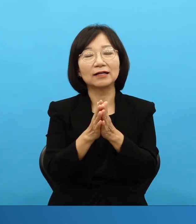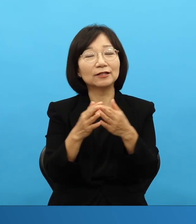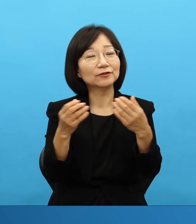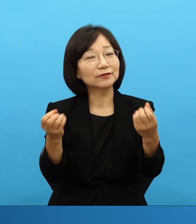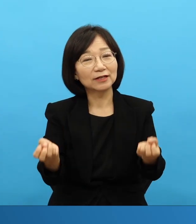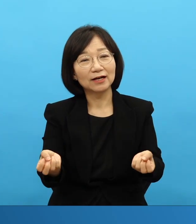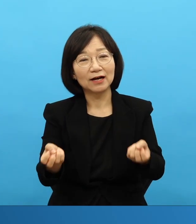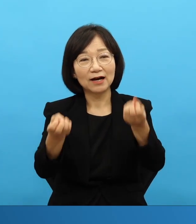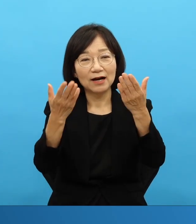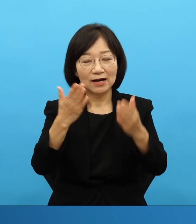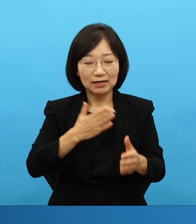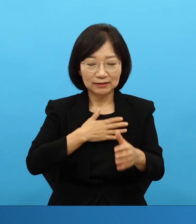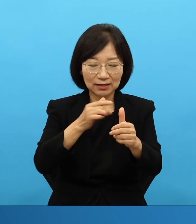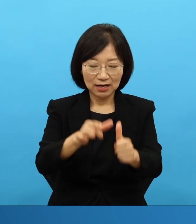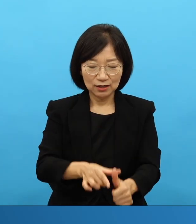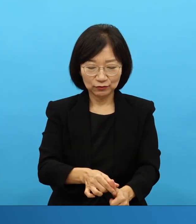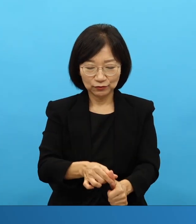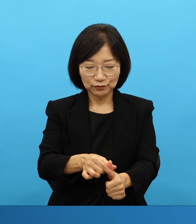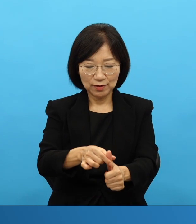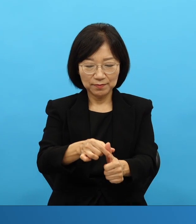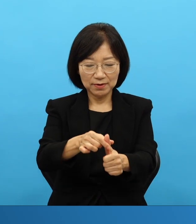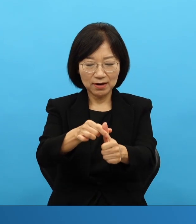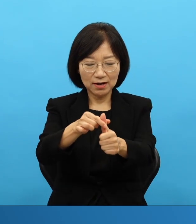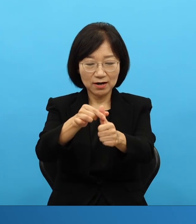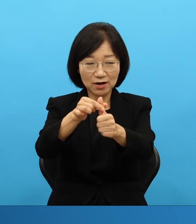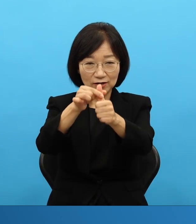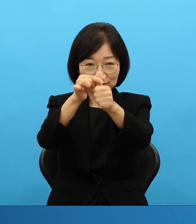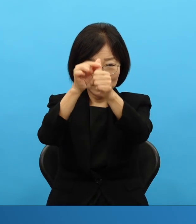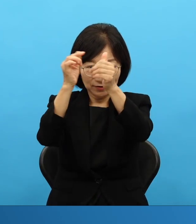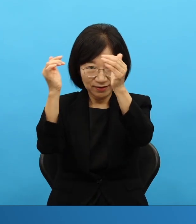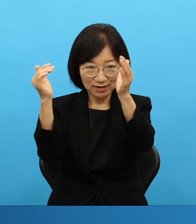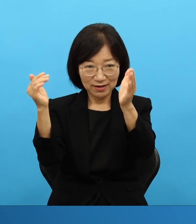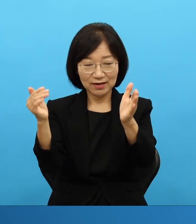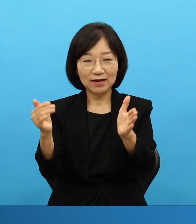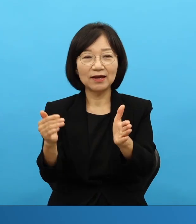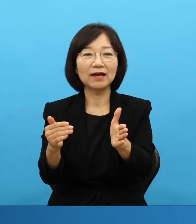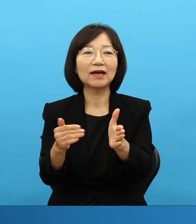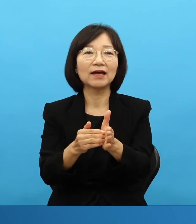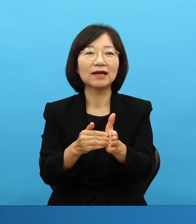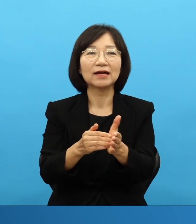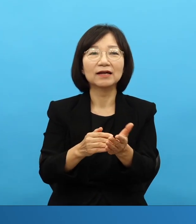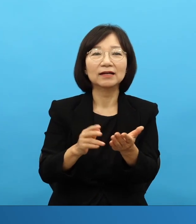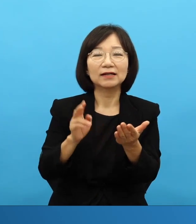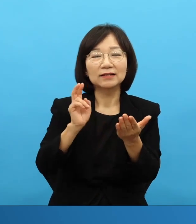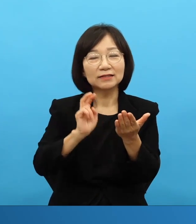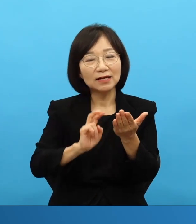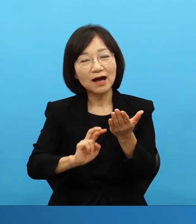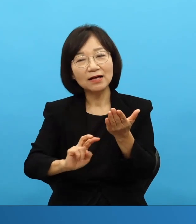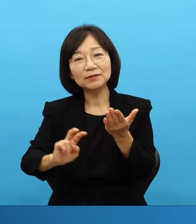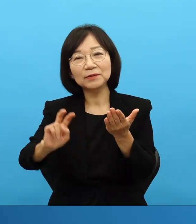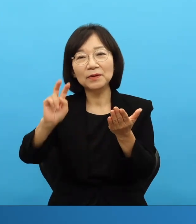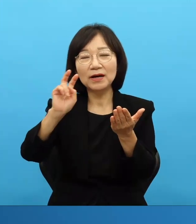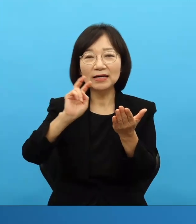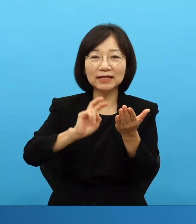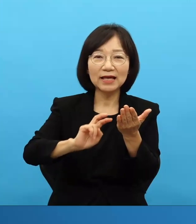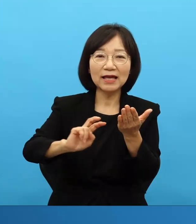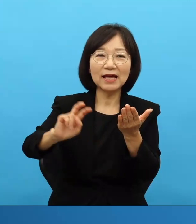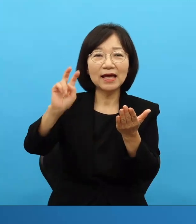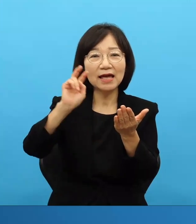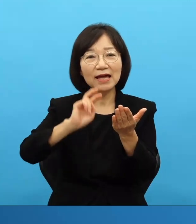붙드시리라. 하나님이여 나를 살피사 내 마음을 아시며 나를 시험하사 내 뜻을